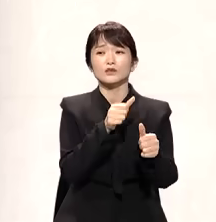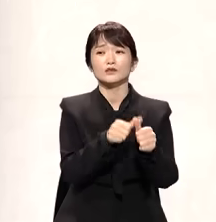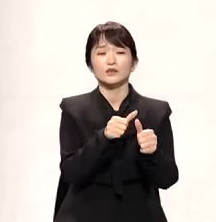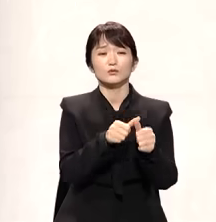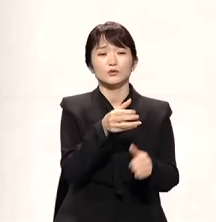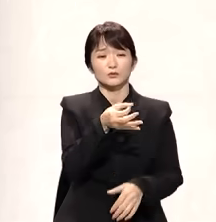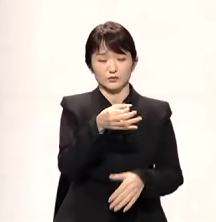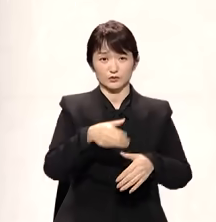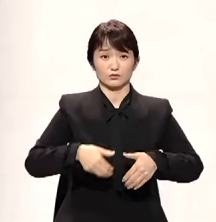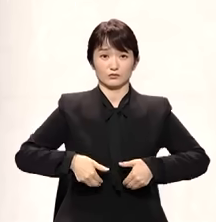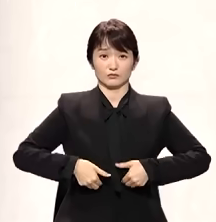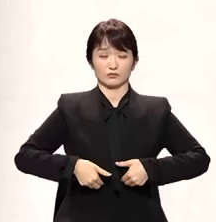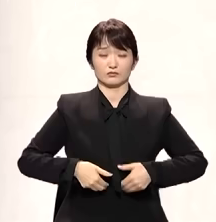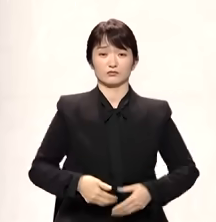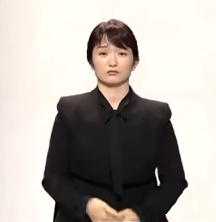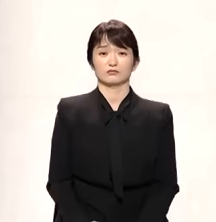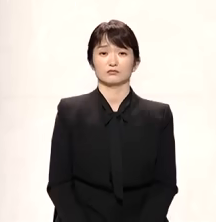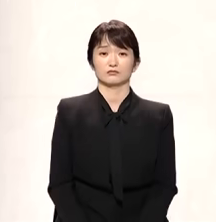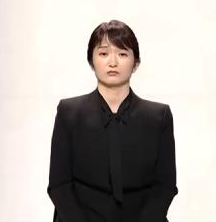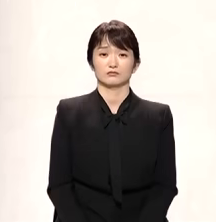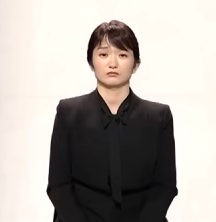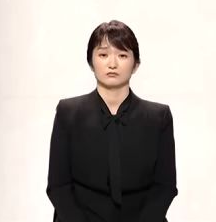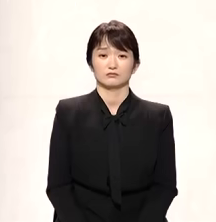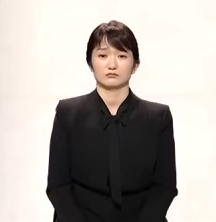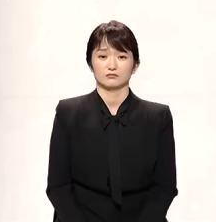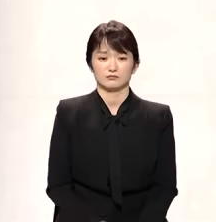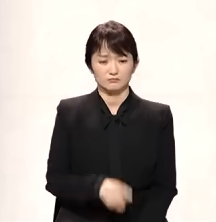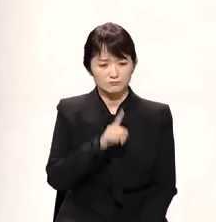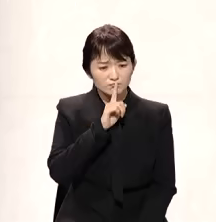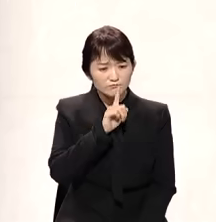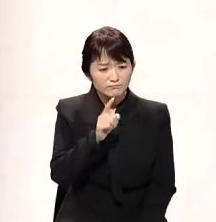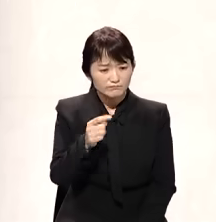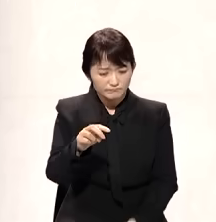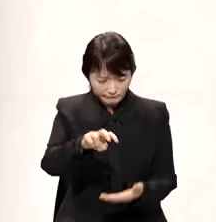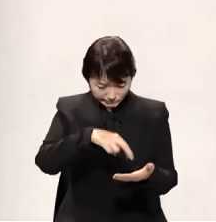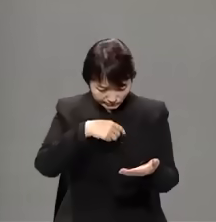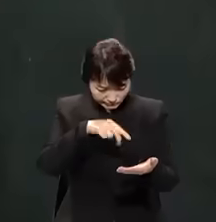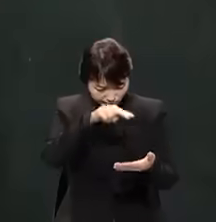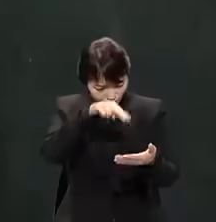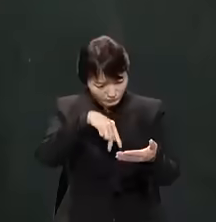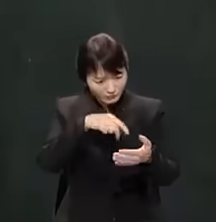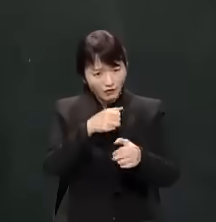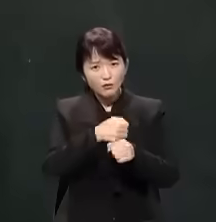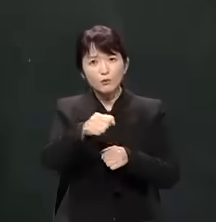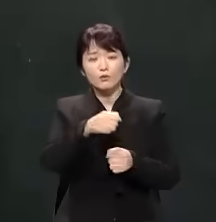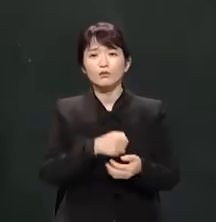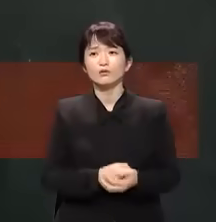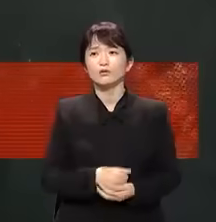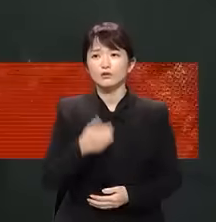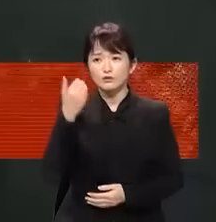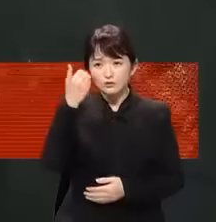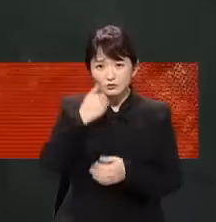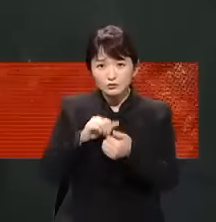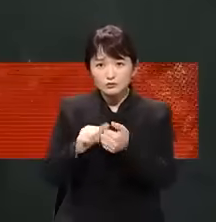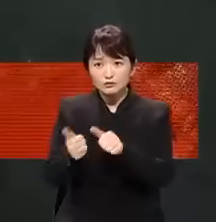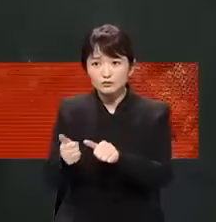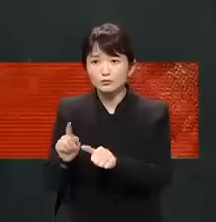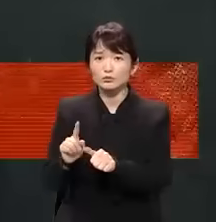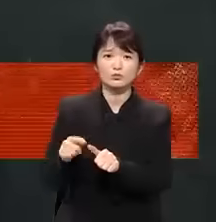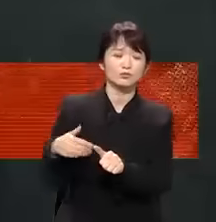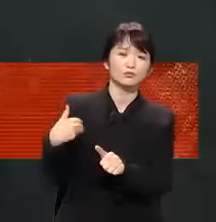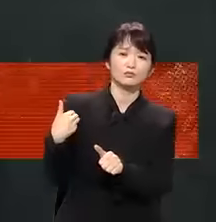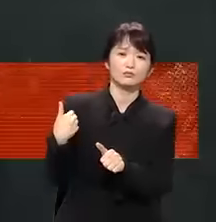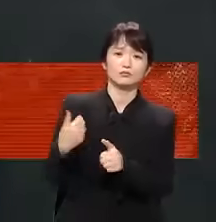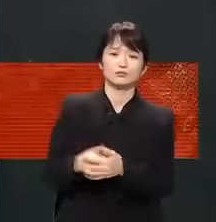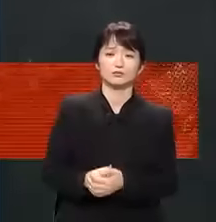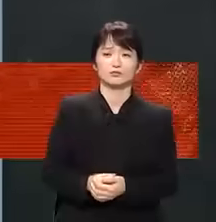필요하다 이렇게 이제 문자가 온 거예요이 말이 좀 당황스럽기는 했지만 일단은 누가 망했으니까 좀 경향도 없고